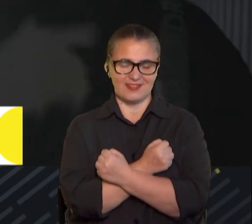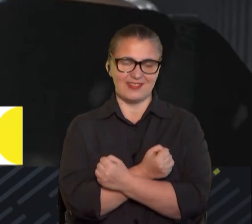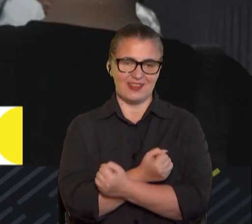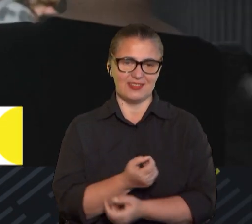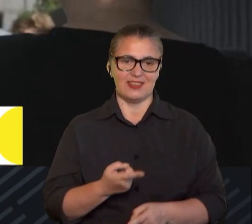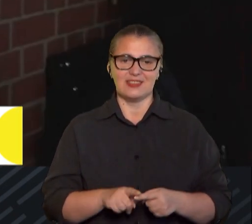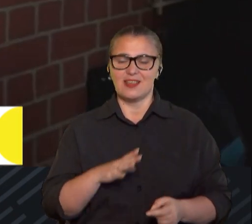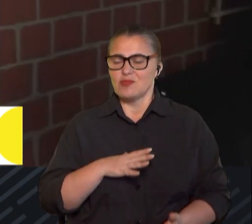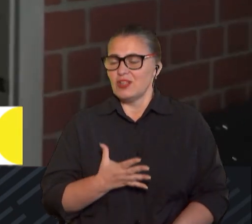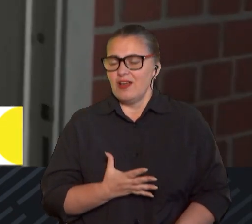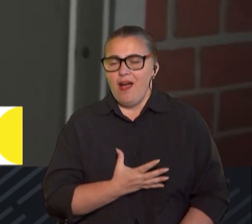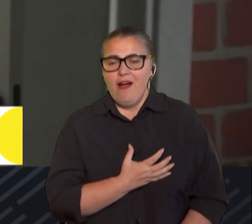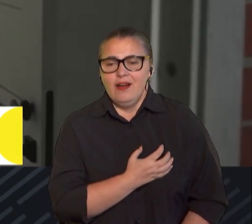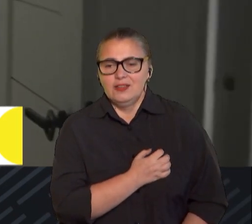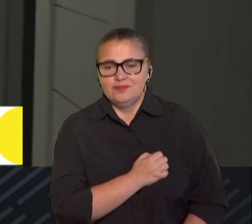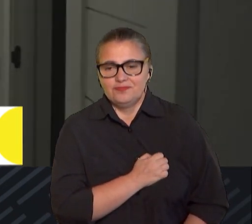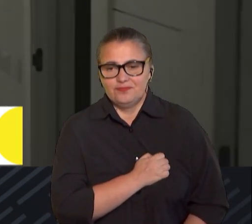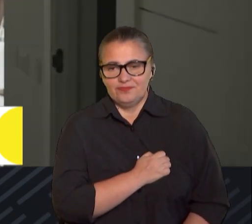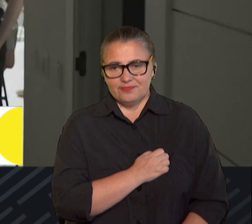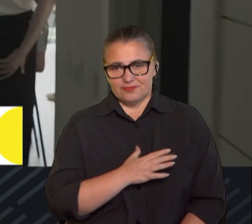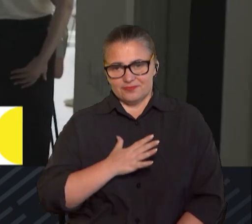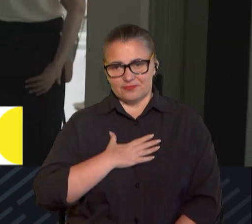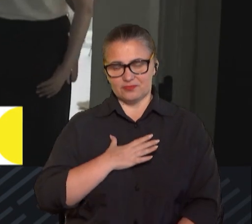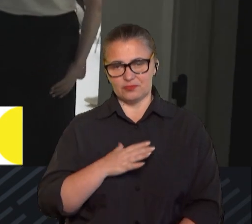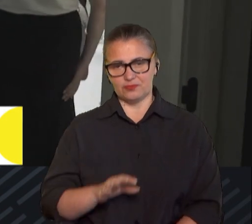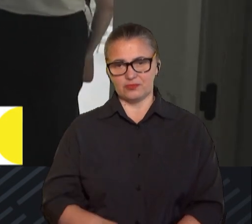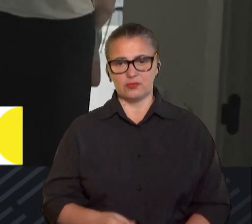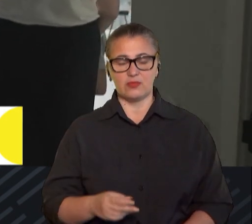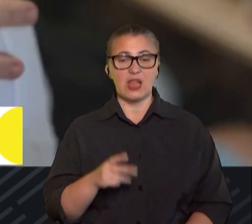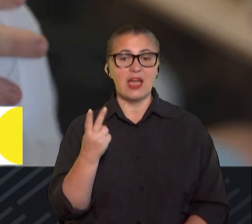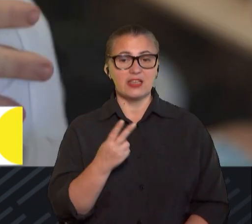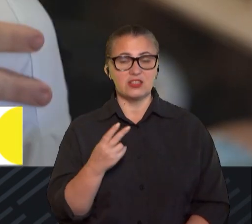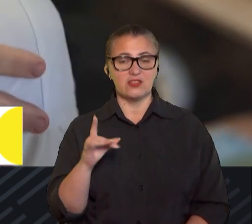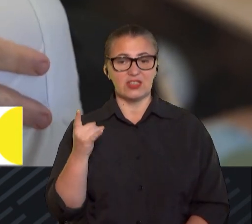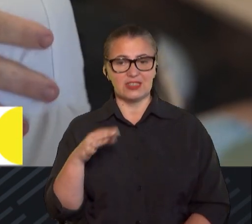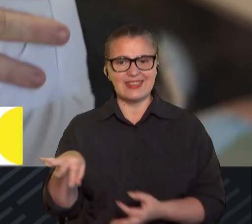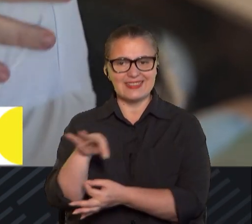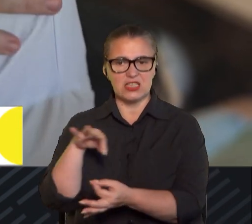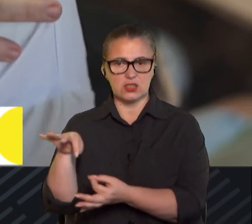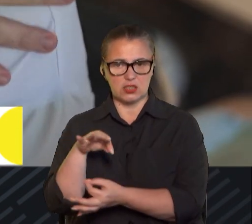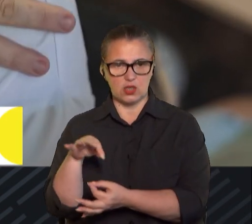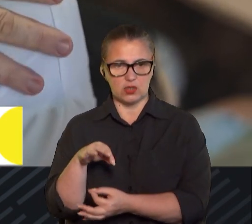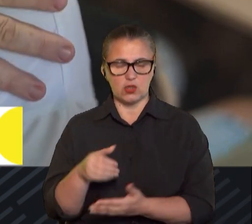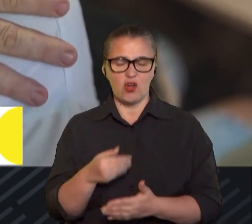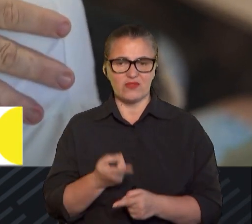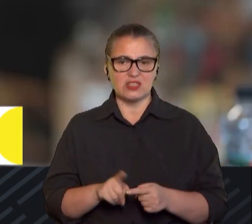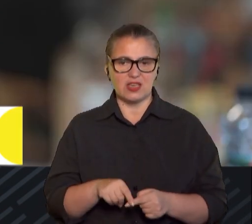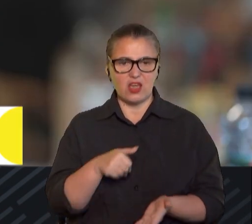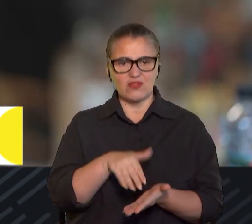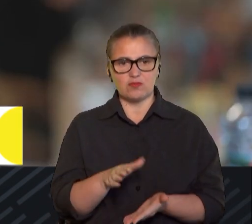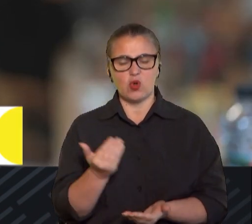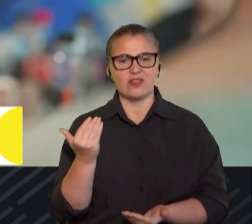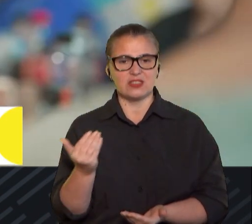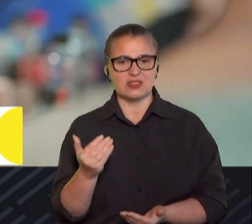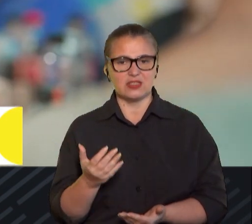дуже щемливо і дуже зворушливо. Також ми повернули ще 2 дитини-сироти. Від яких відмовились, на жаль, їхні